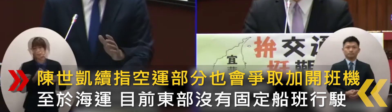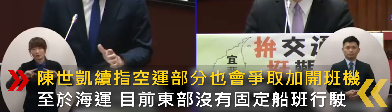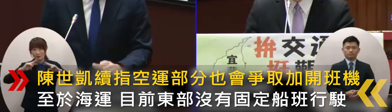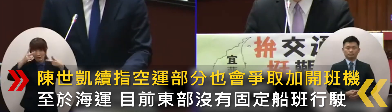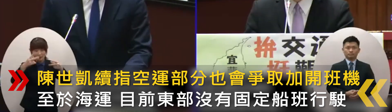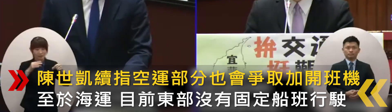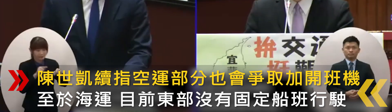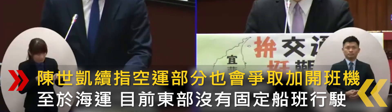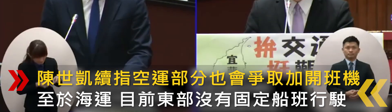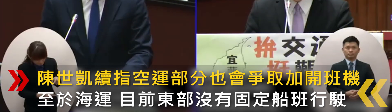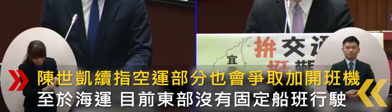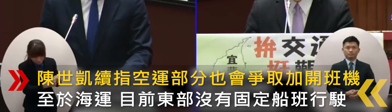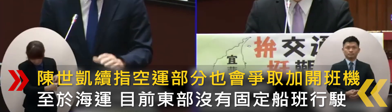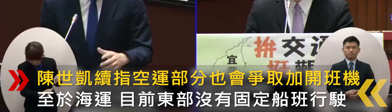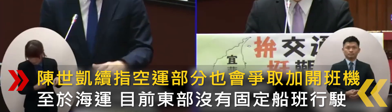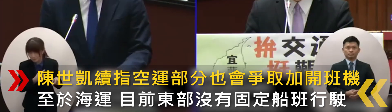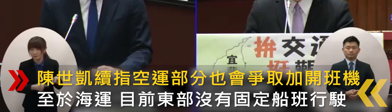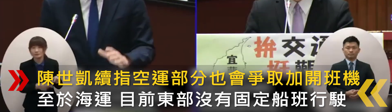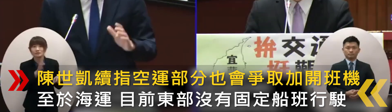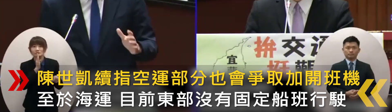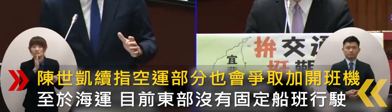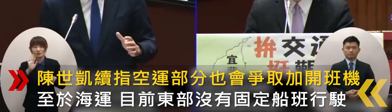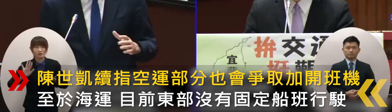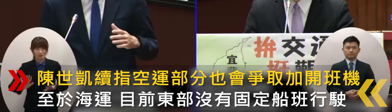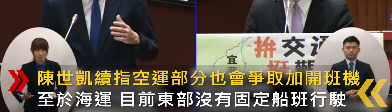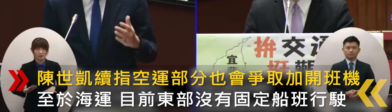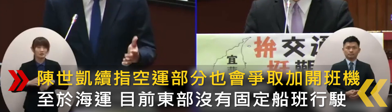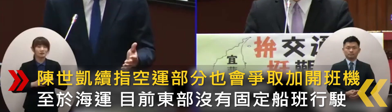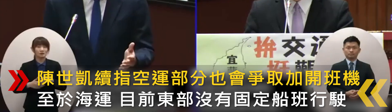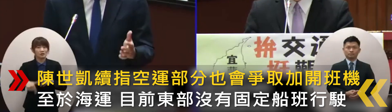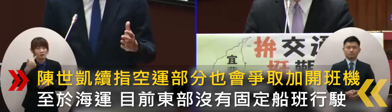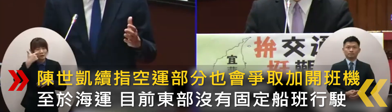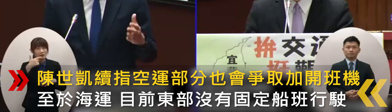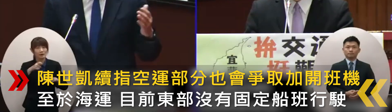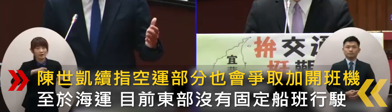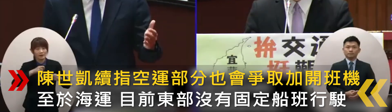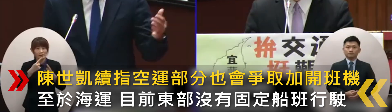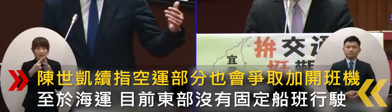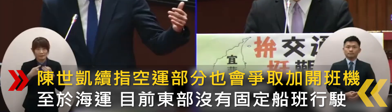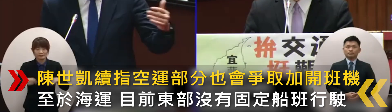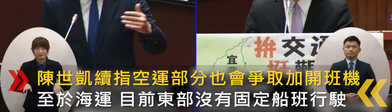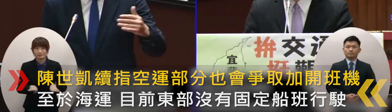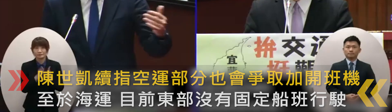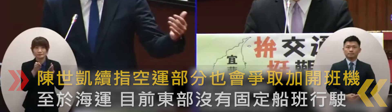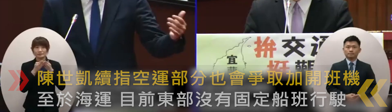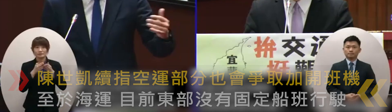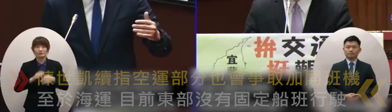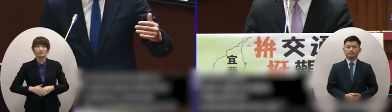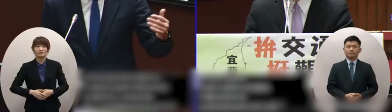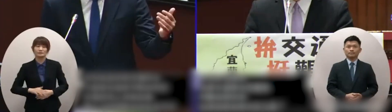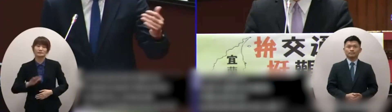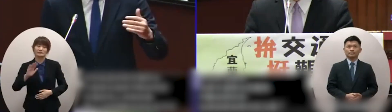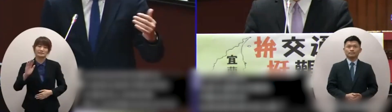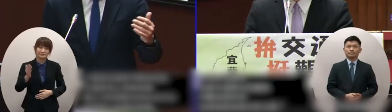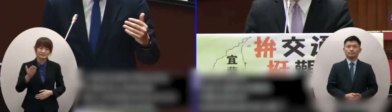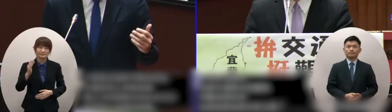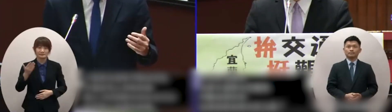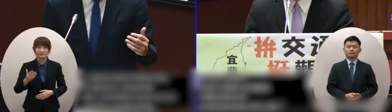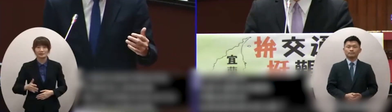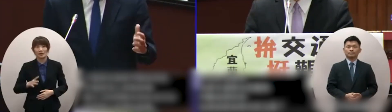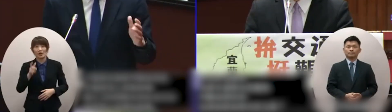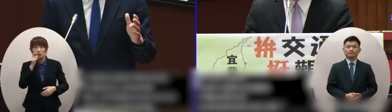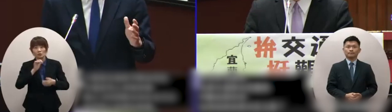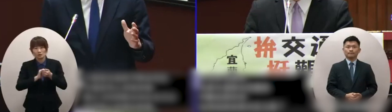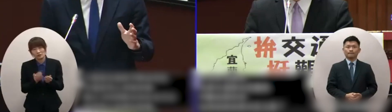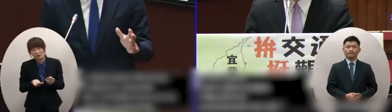机。那另外海运的部分，其实到目前为止，我们希望能够快速的启动，但因为我们在那边没有所谓的固定的船